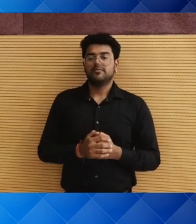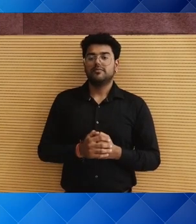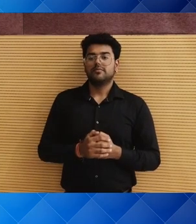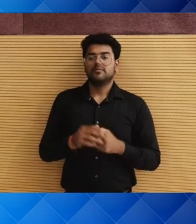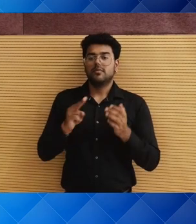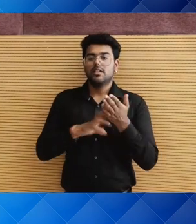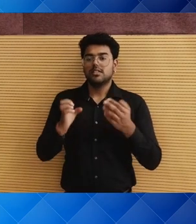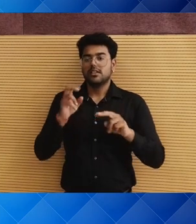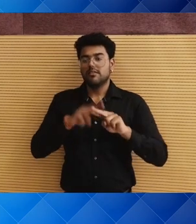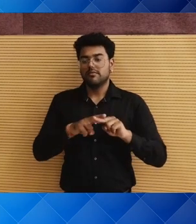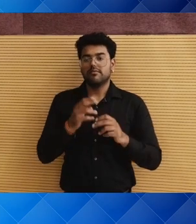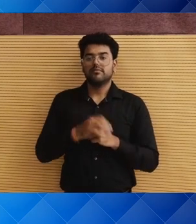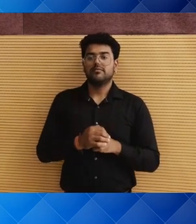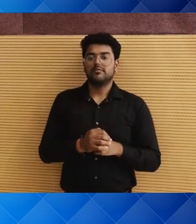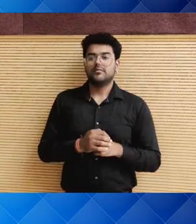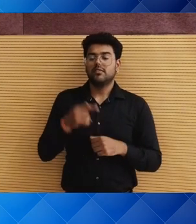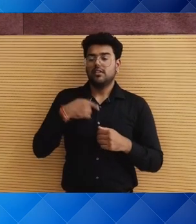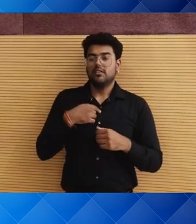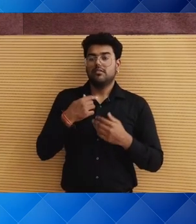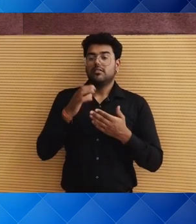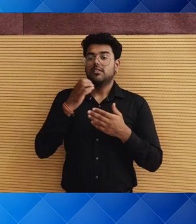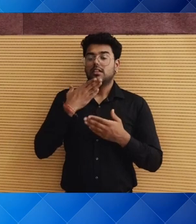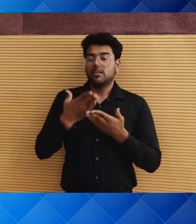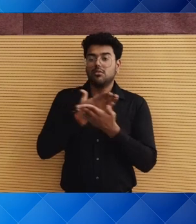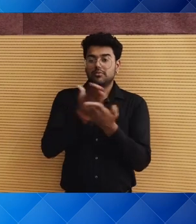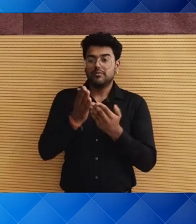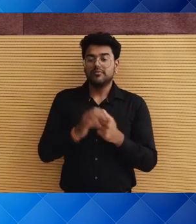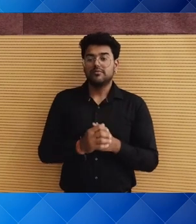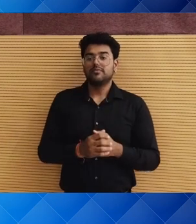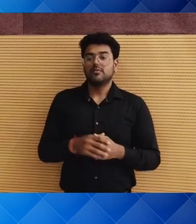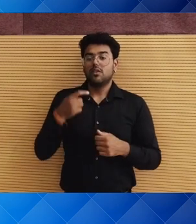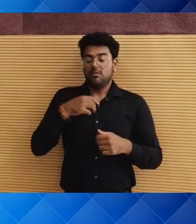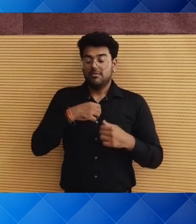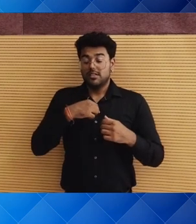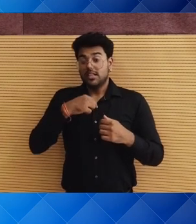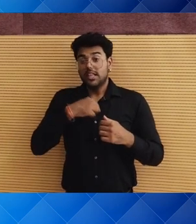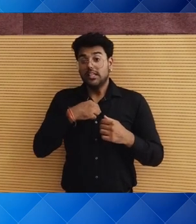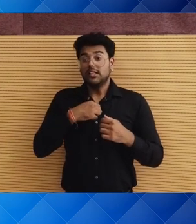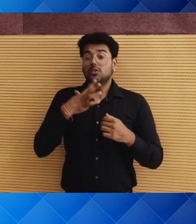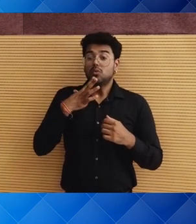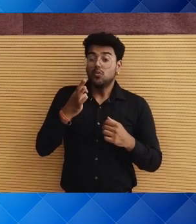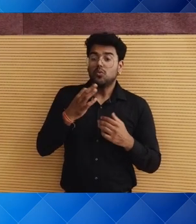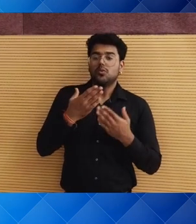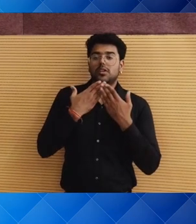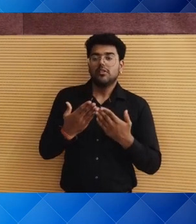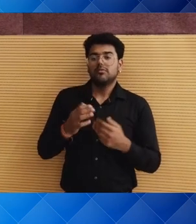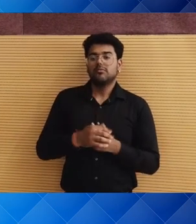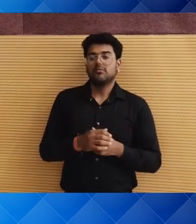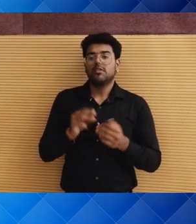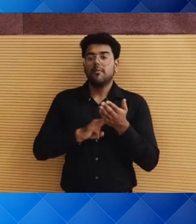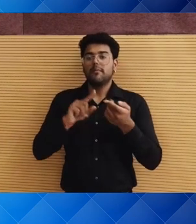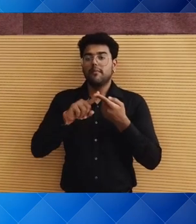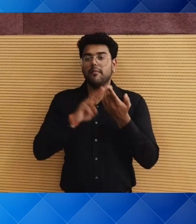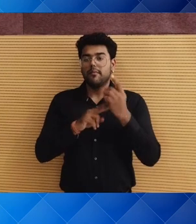राष्ट्रीय पाठ्यचर्या समिति के, उन सबका मैं बहुत बहुत धन्यवाद देता हूँ, अपने मन से, अंतर मन से धन्यवाद देता हूँ। अपने मैंडेट ग्रुप के सभी